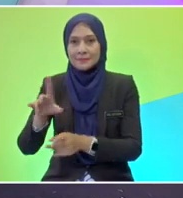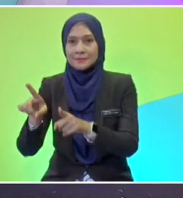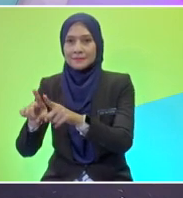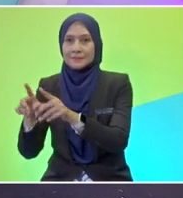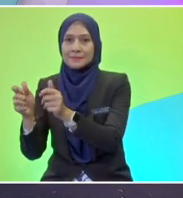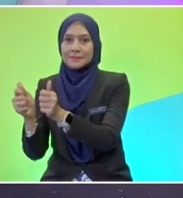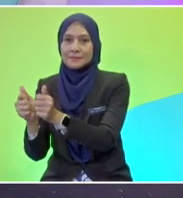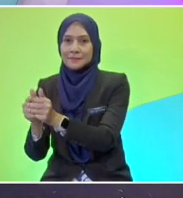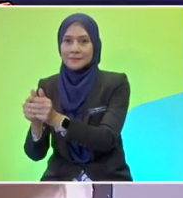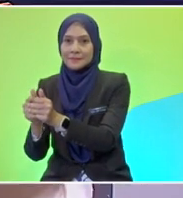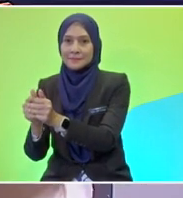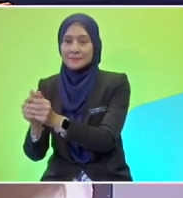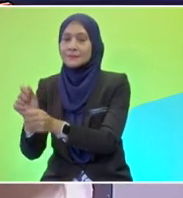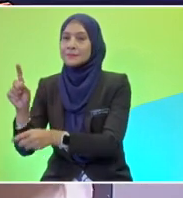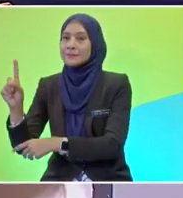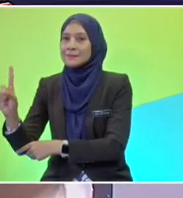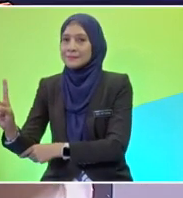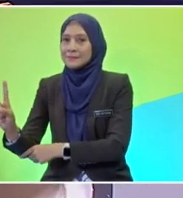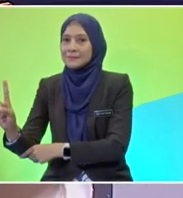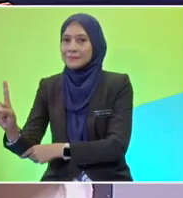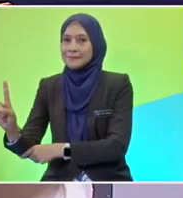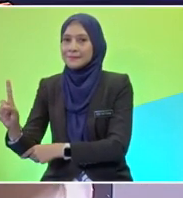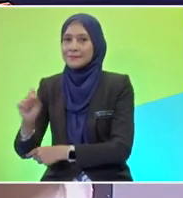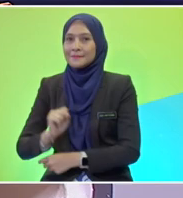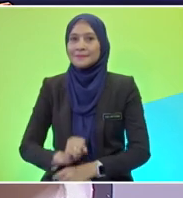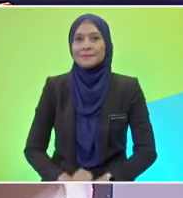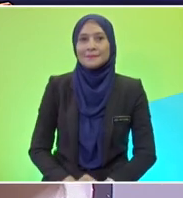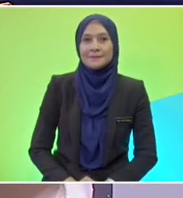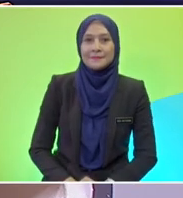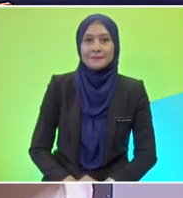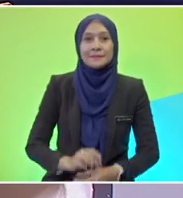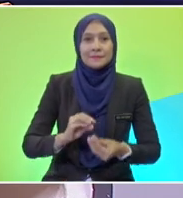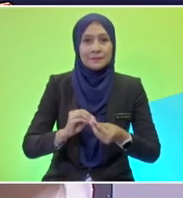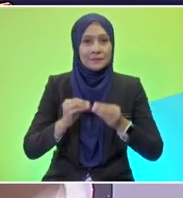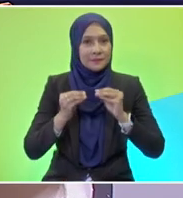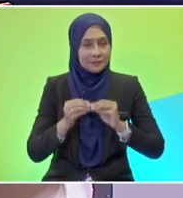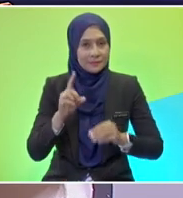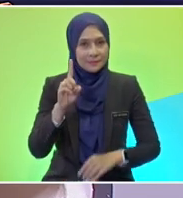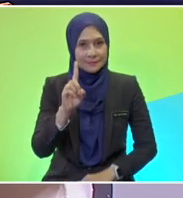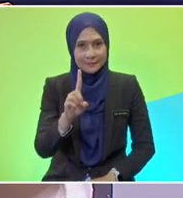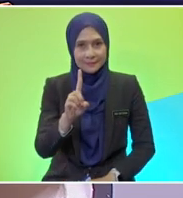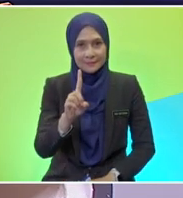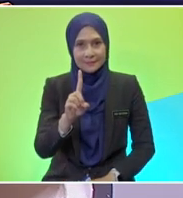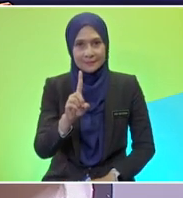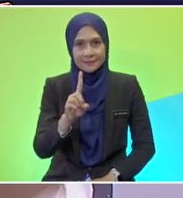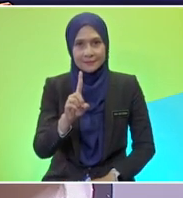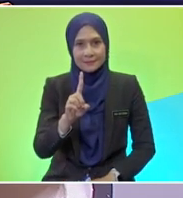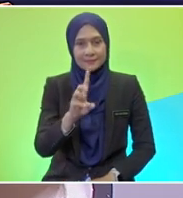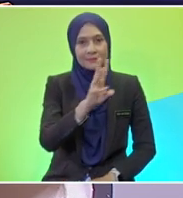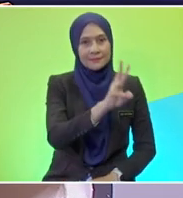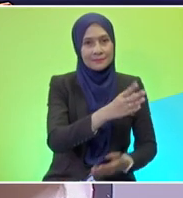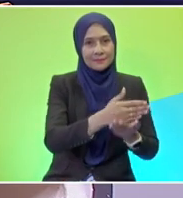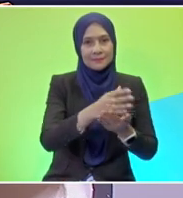Murid-murid kena tulis nombor satu. Satu? Nombor satu. Enam tolak